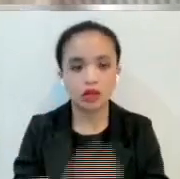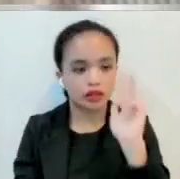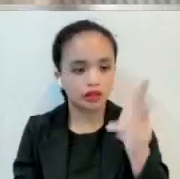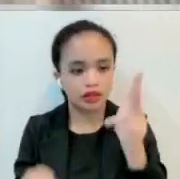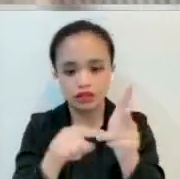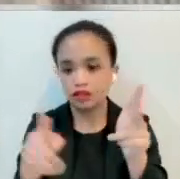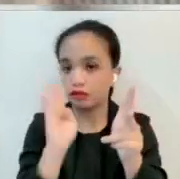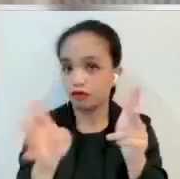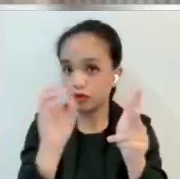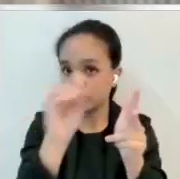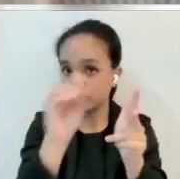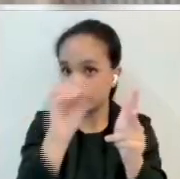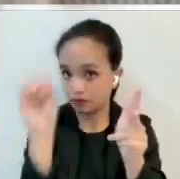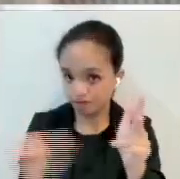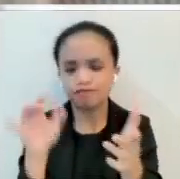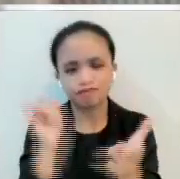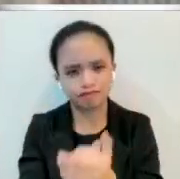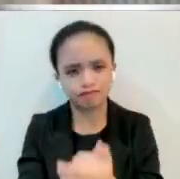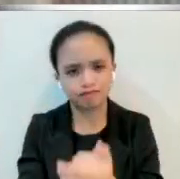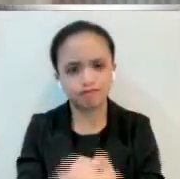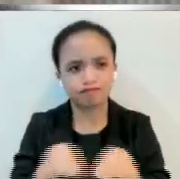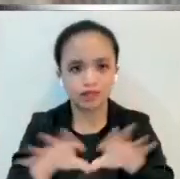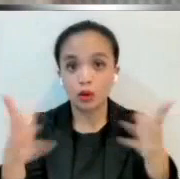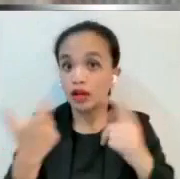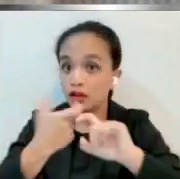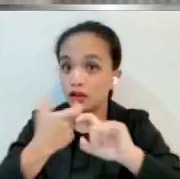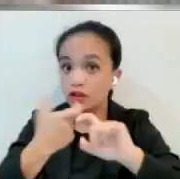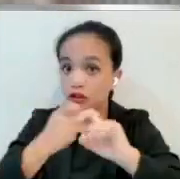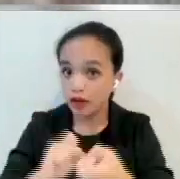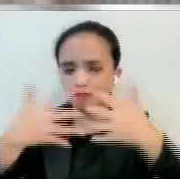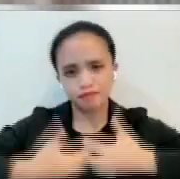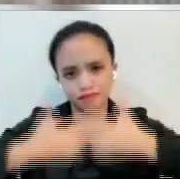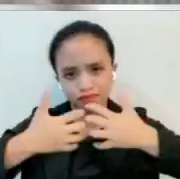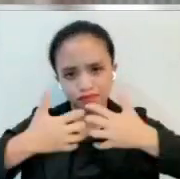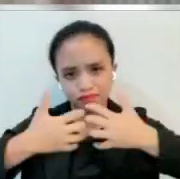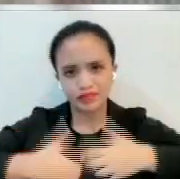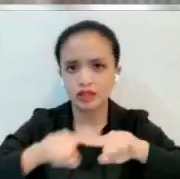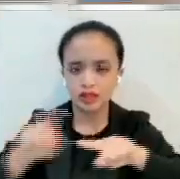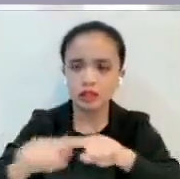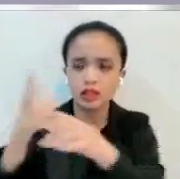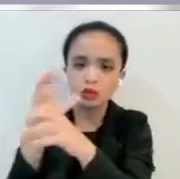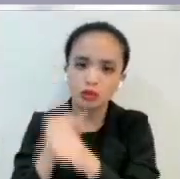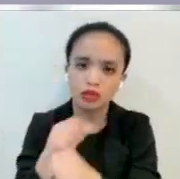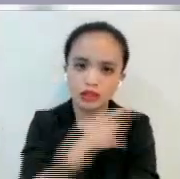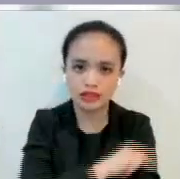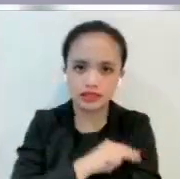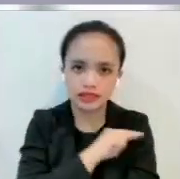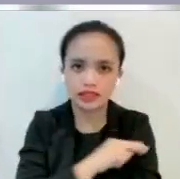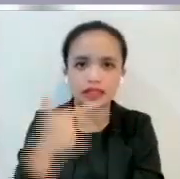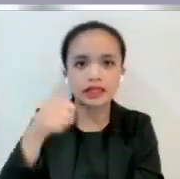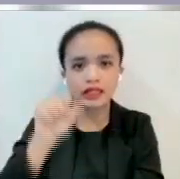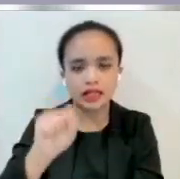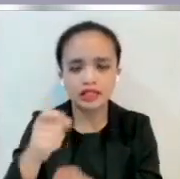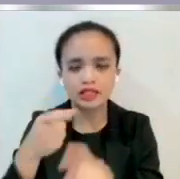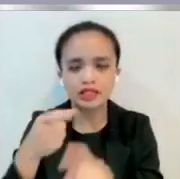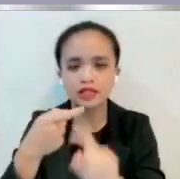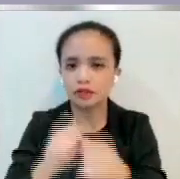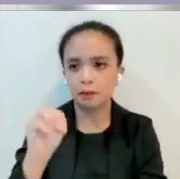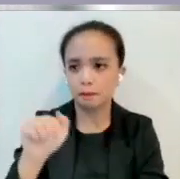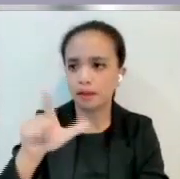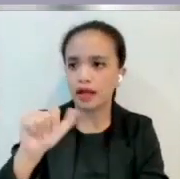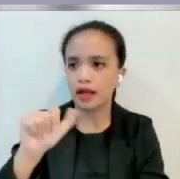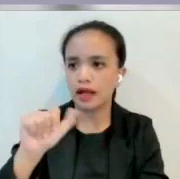nila ay galing sa mga plantang kumukuha ng natural gas mula sa Malampaya almost three times yung